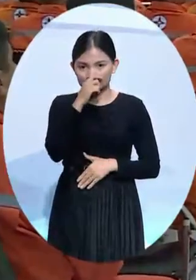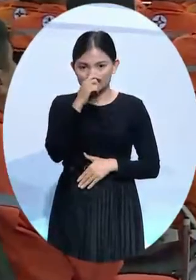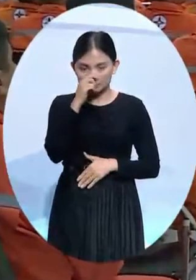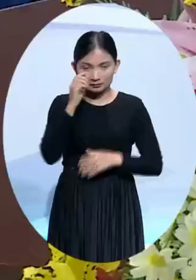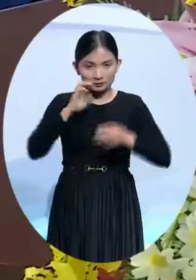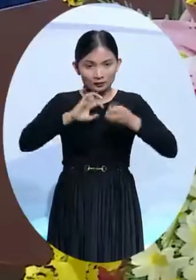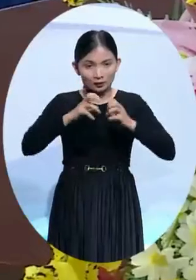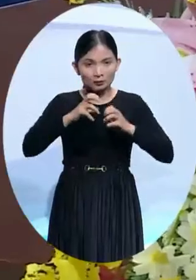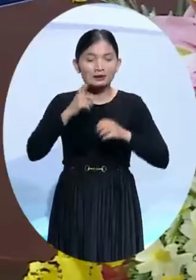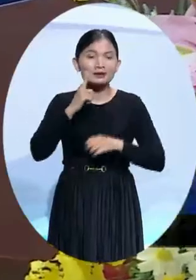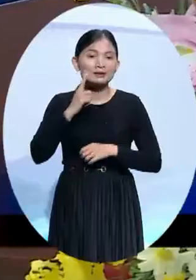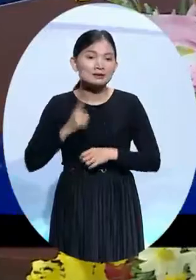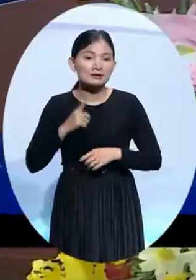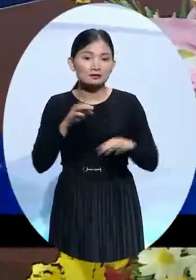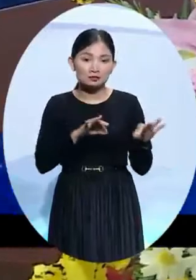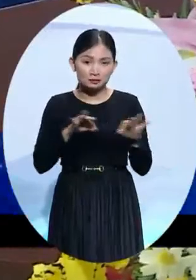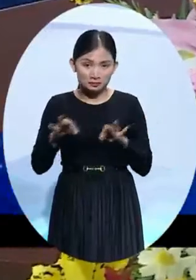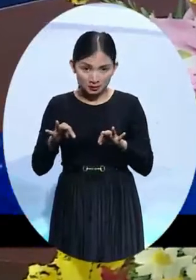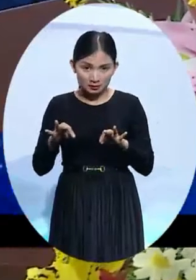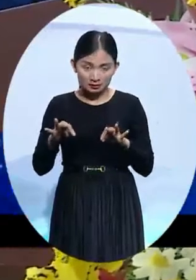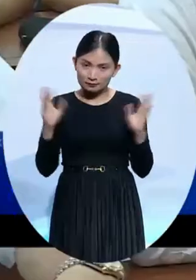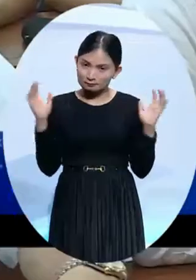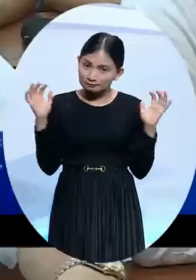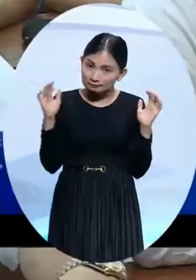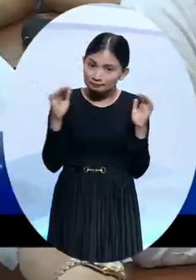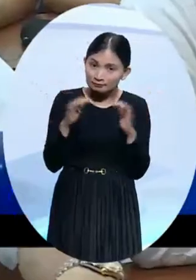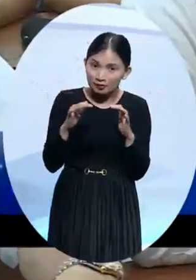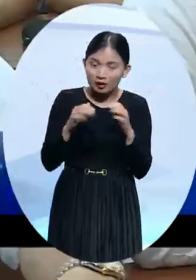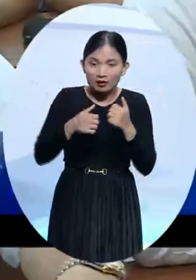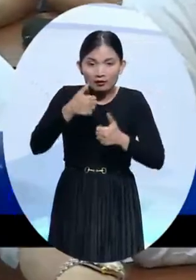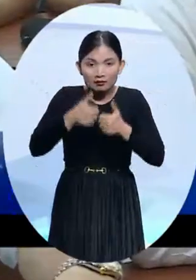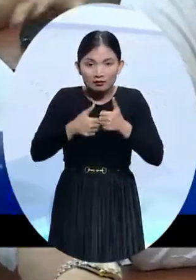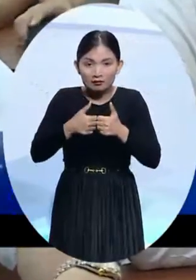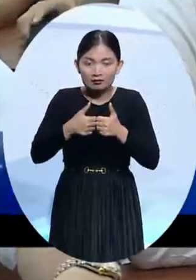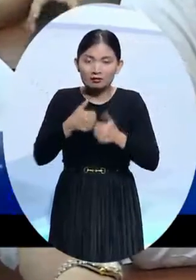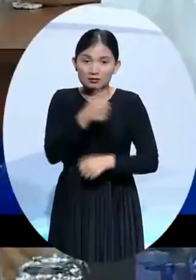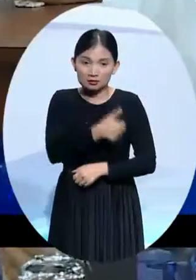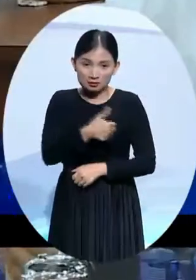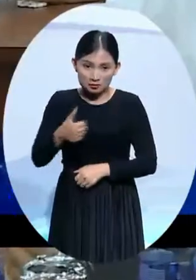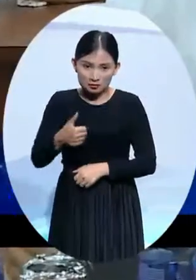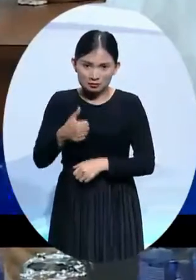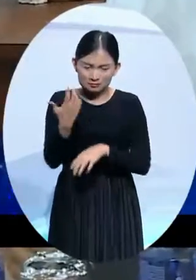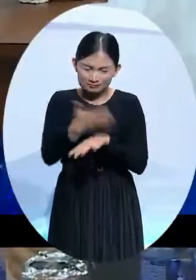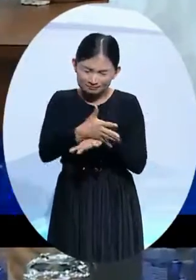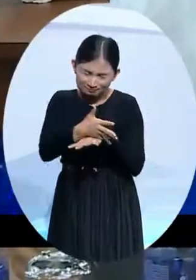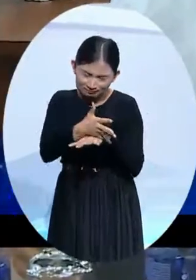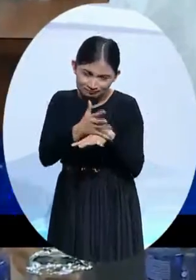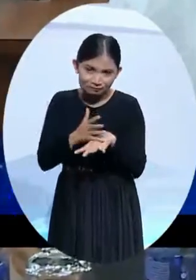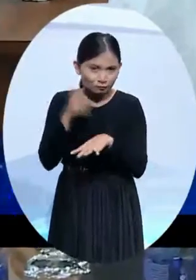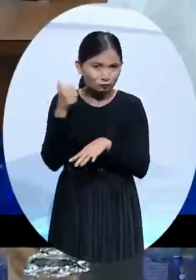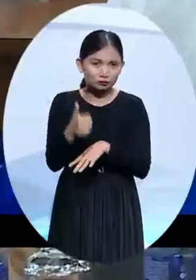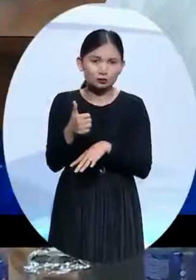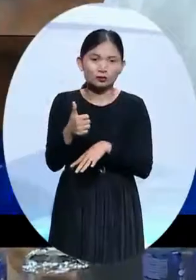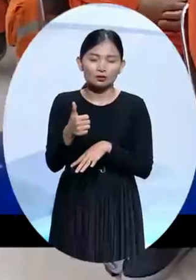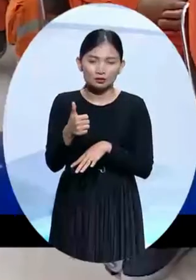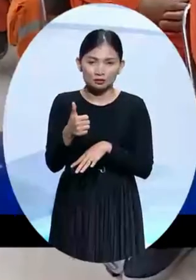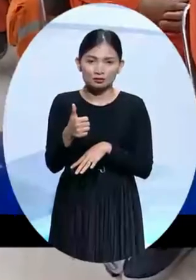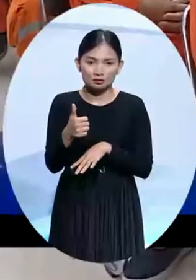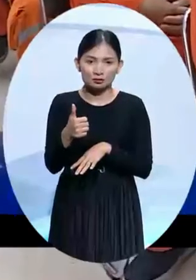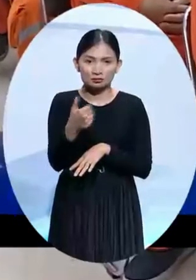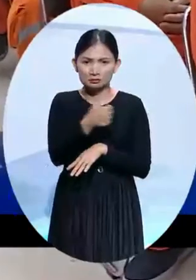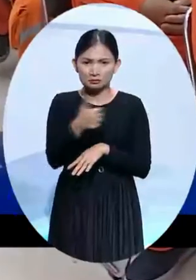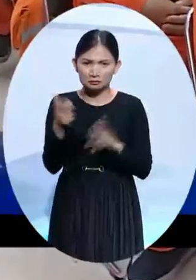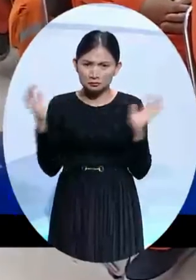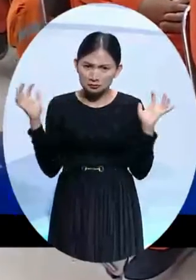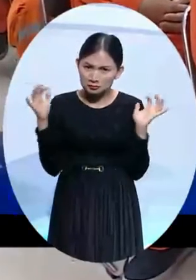Tổng công ty Điện lực Thành phố Hồ Chí Minh đã tổ chức hội thi thợ giỏi năm 2022 với sự tham gia của 179 kỹ sư, công nhân trực tiếp